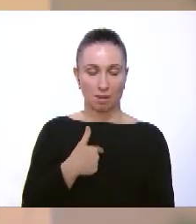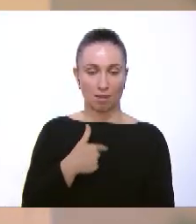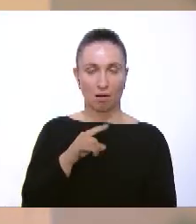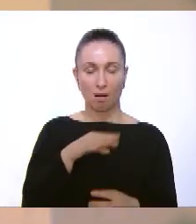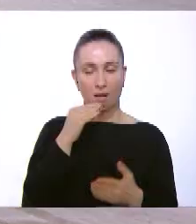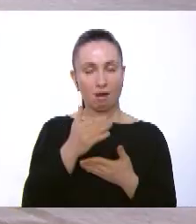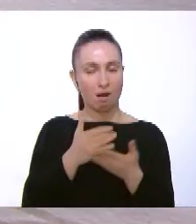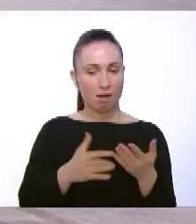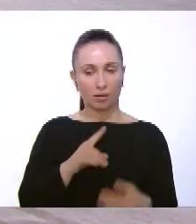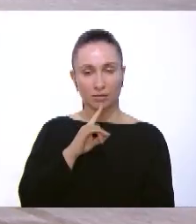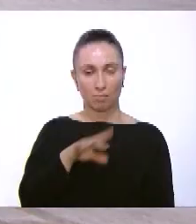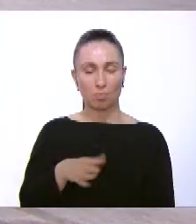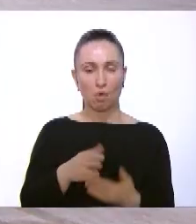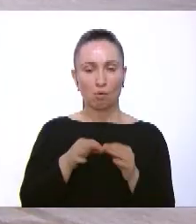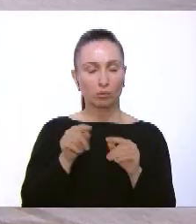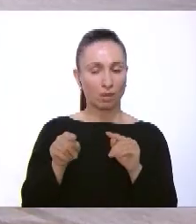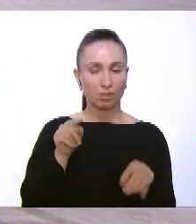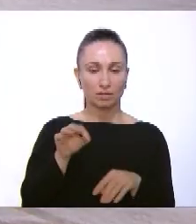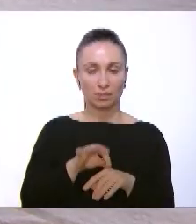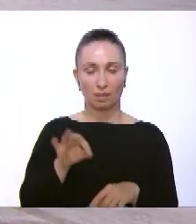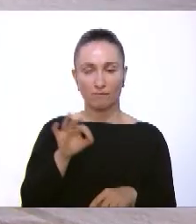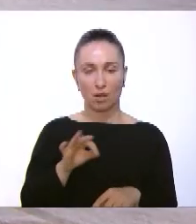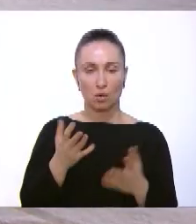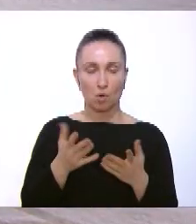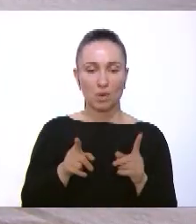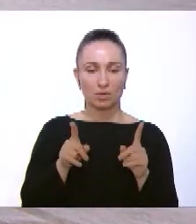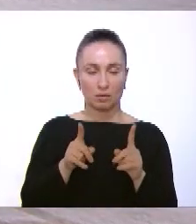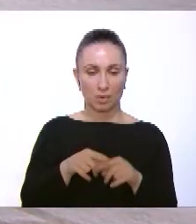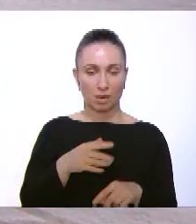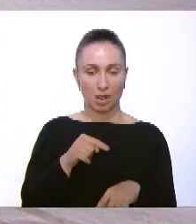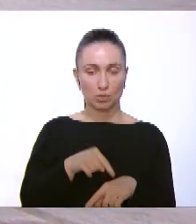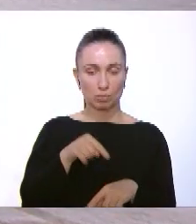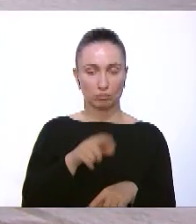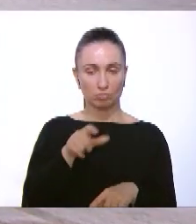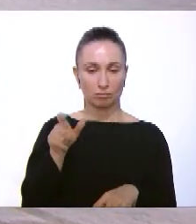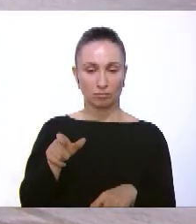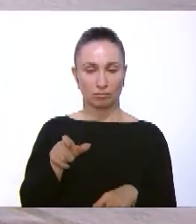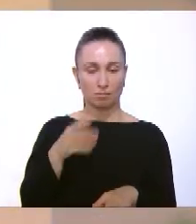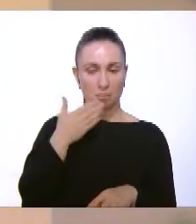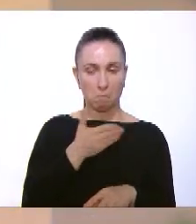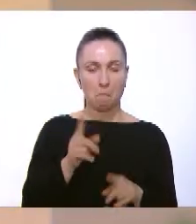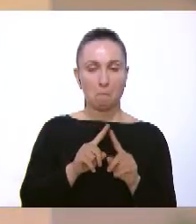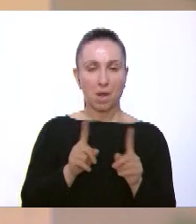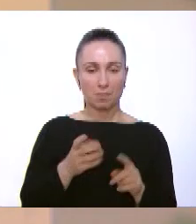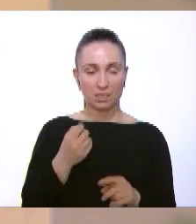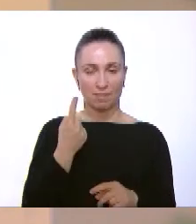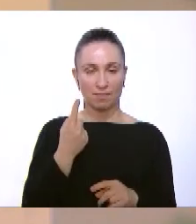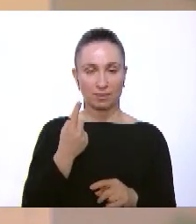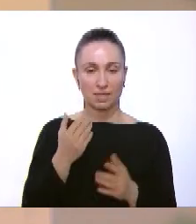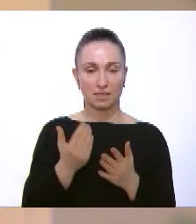შეუდგები ჩამონათვალს იმ კონკრეტული დაავადებებისა, რომელიც ასრერიგად აწუხებს კაცობრიობას ამ კუთხით და კიდევ